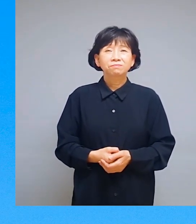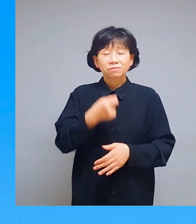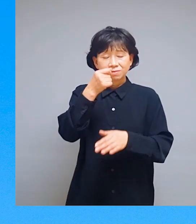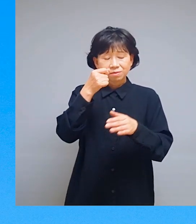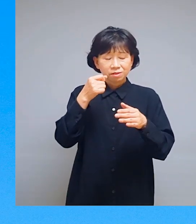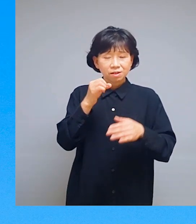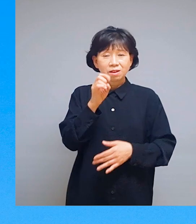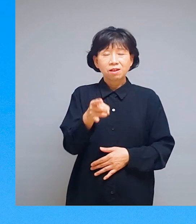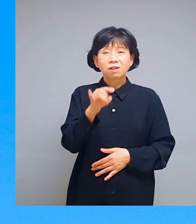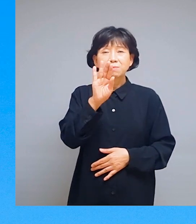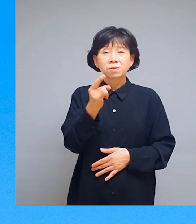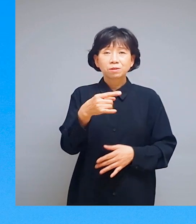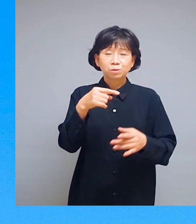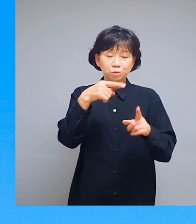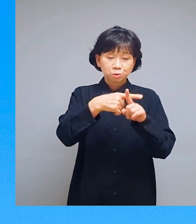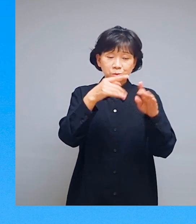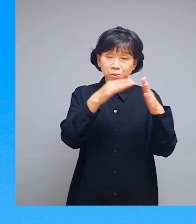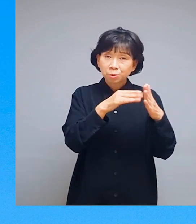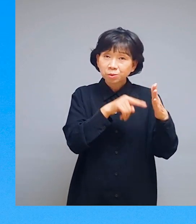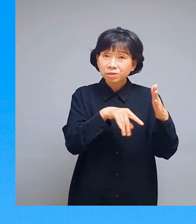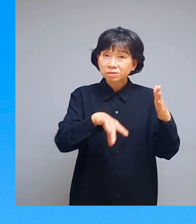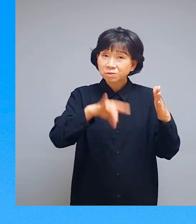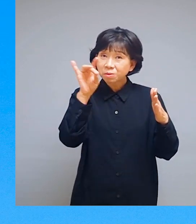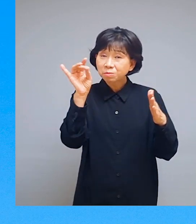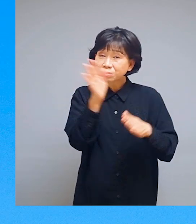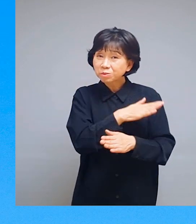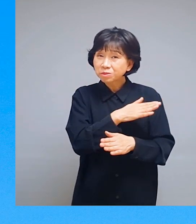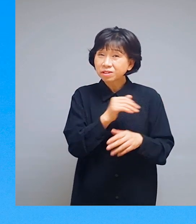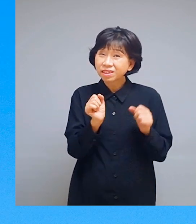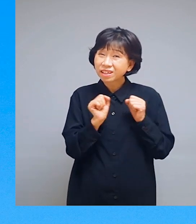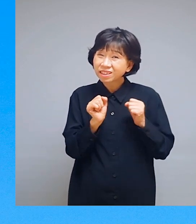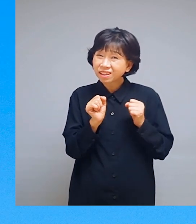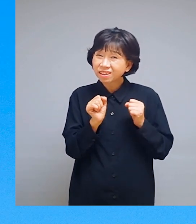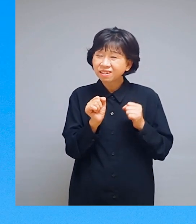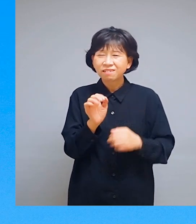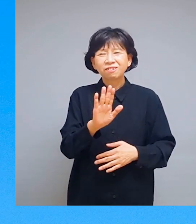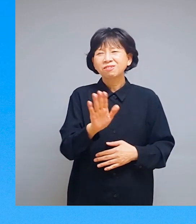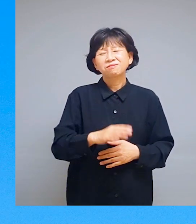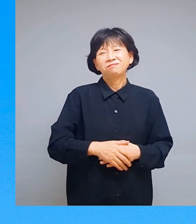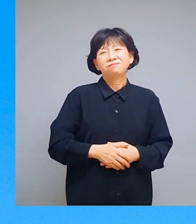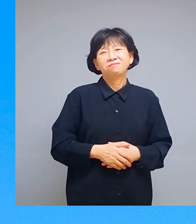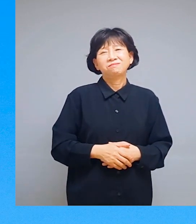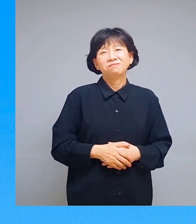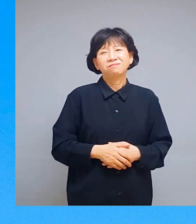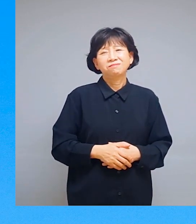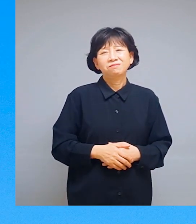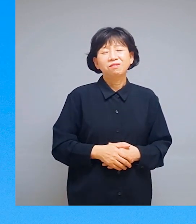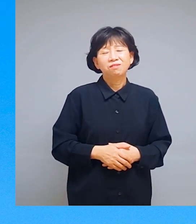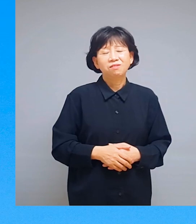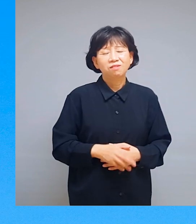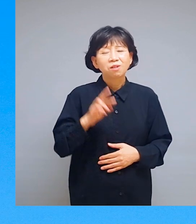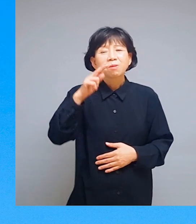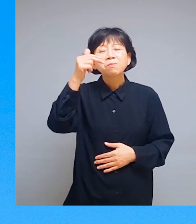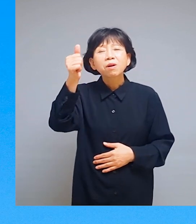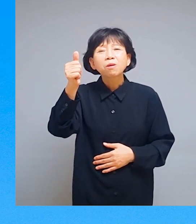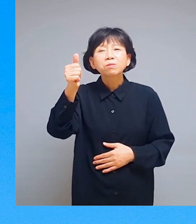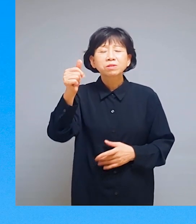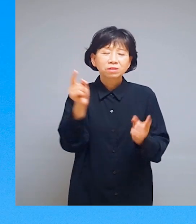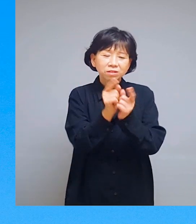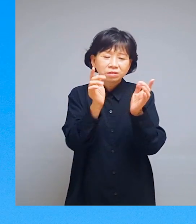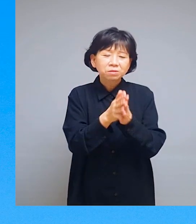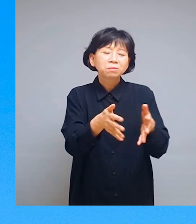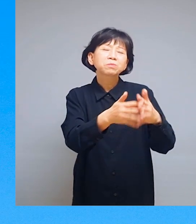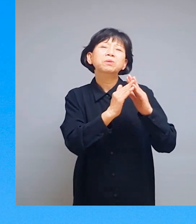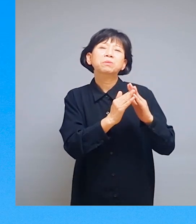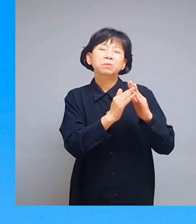예배소 교회가 처음부터 이랬을까요? 여러분 아니에요. 예배소 교회는 바울이 직접 세운